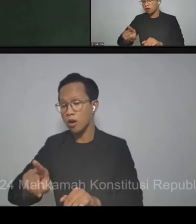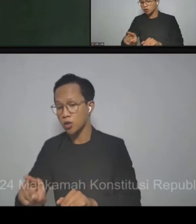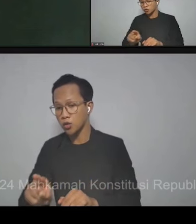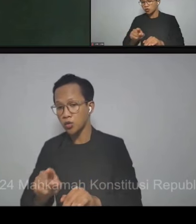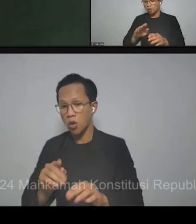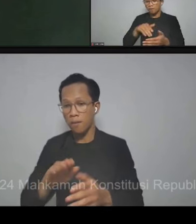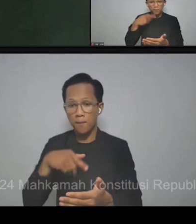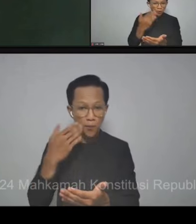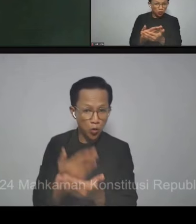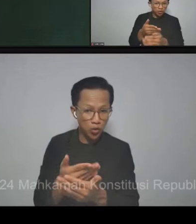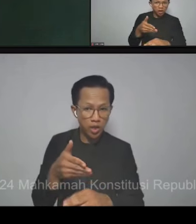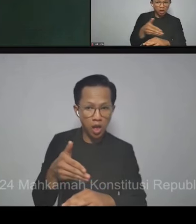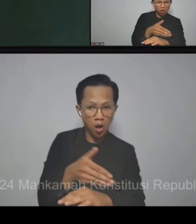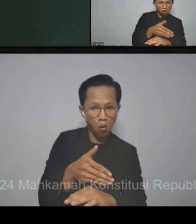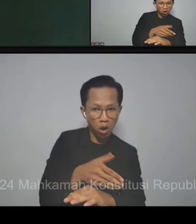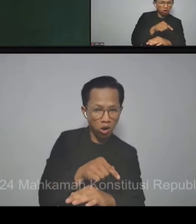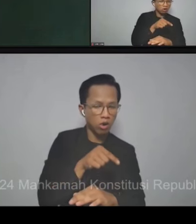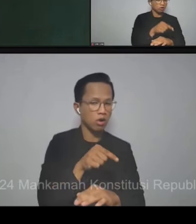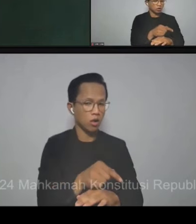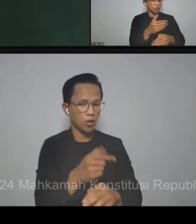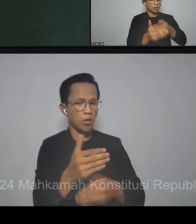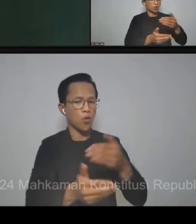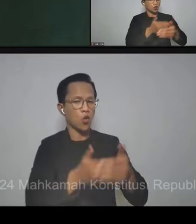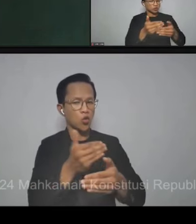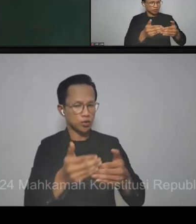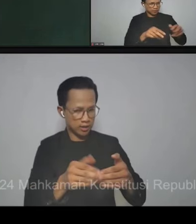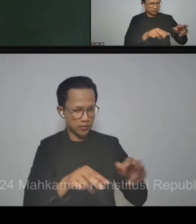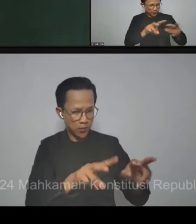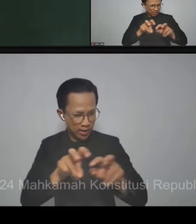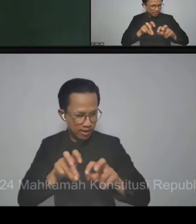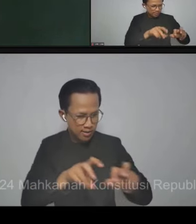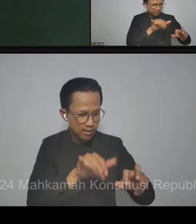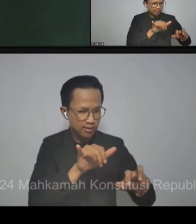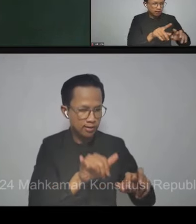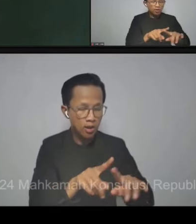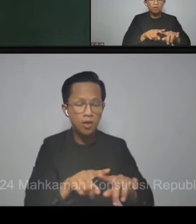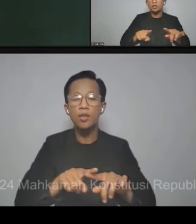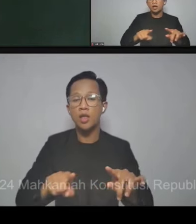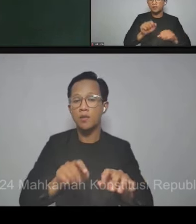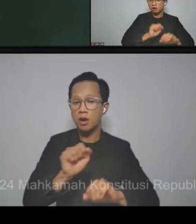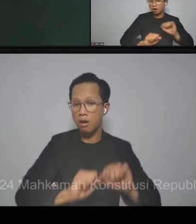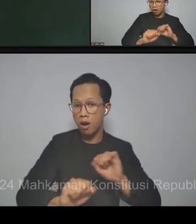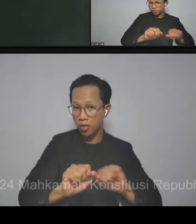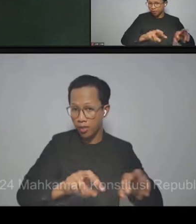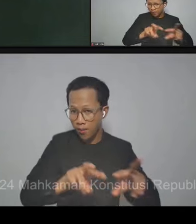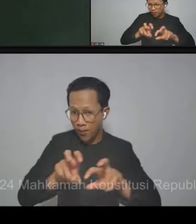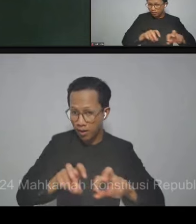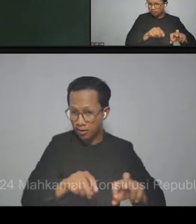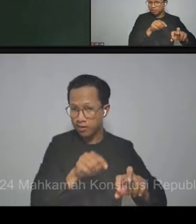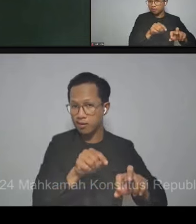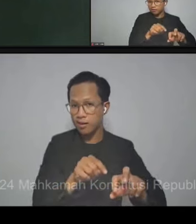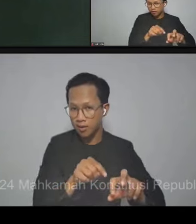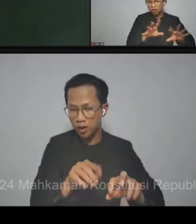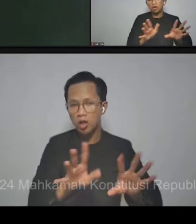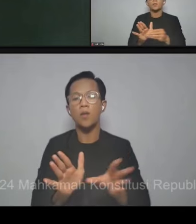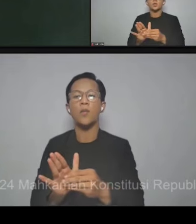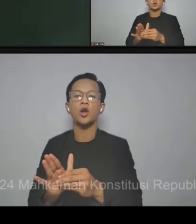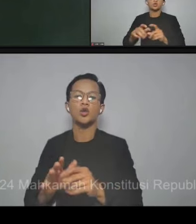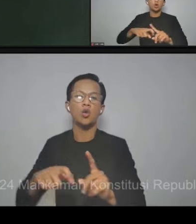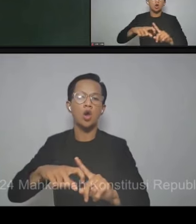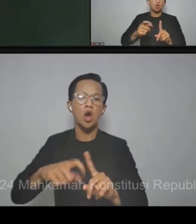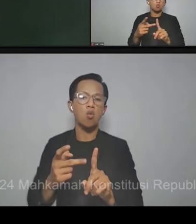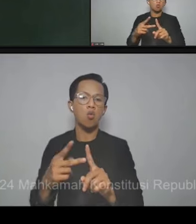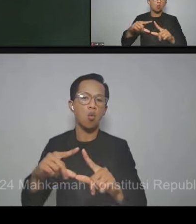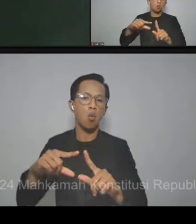sebagaimana bagian dari proses penyelidikan namun pembatasan-pembatasan proses penyelidikan dimaksud tetap harus mendasarkan pada KUHAP sekalipun tujuan dari